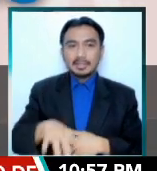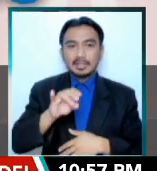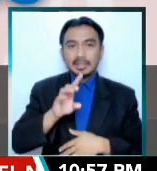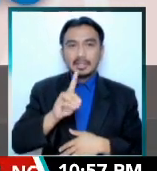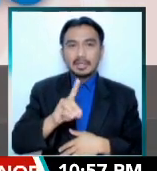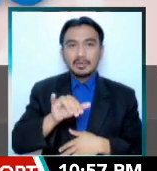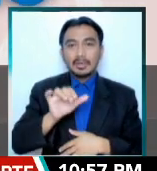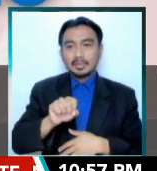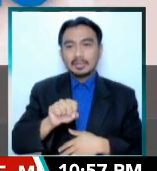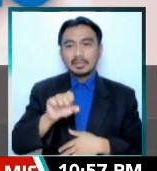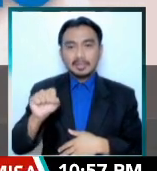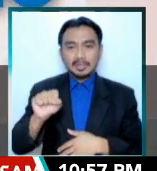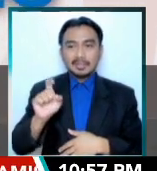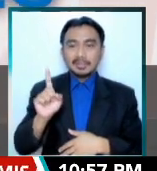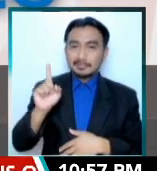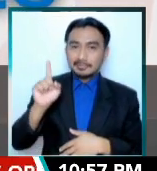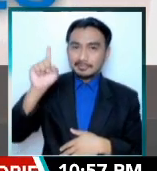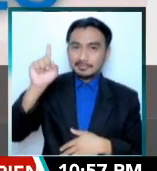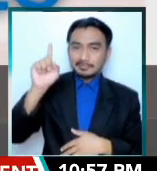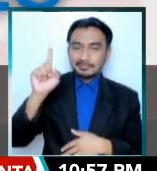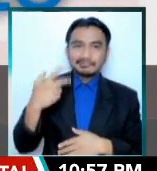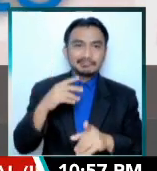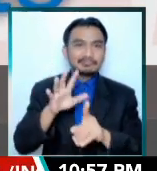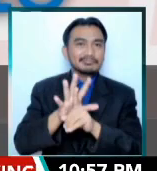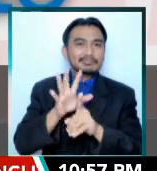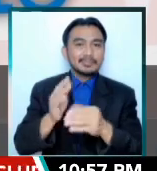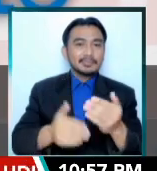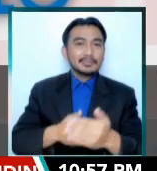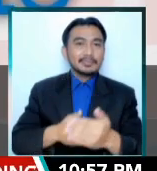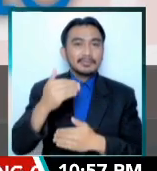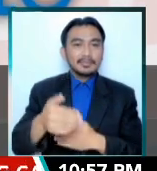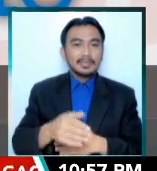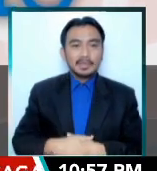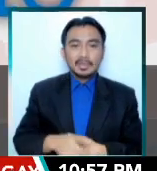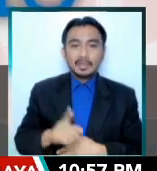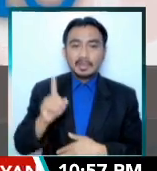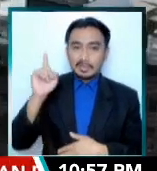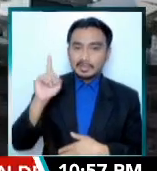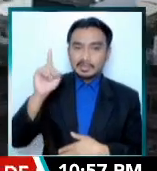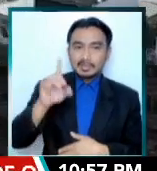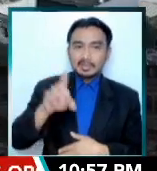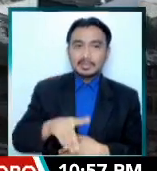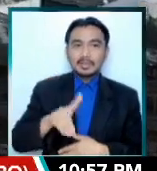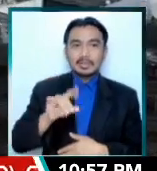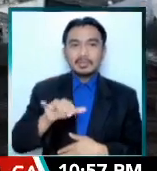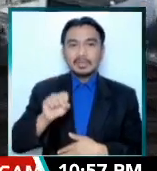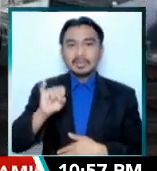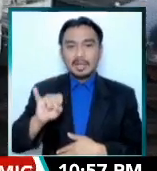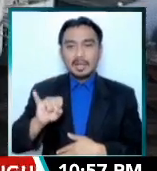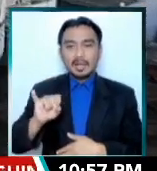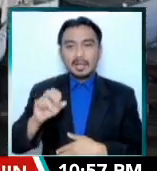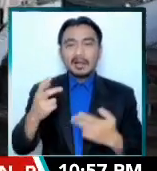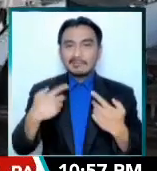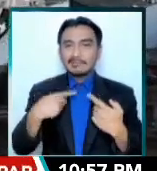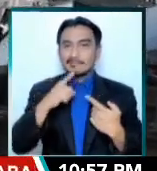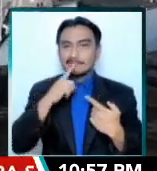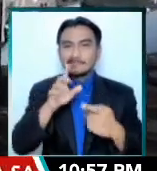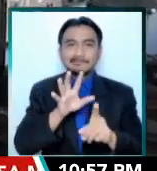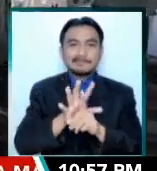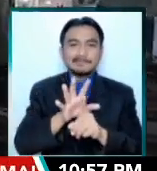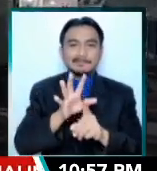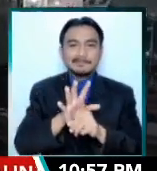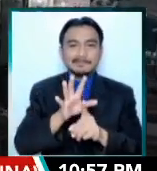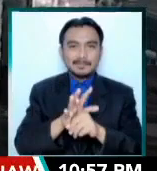DYSS-AM. Gayun din ang Iloilo counterpart nitong Super Radyo DYSIAM para sa huling quarter ng